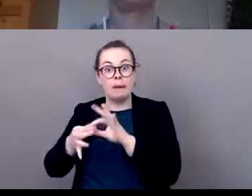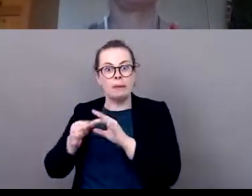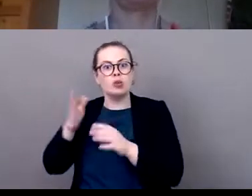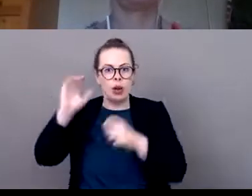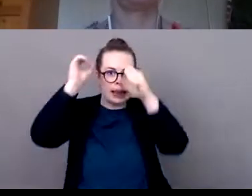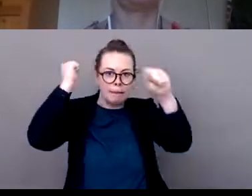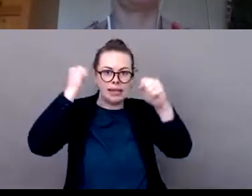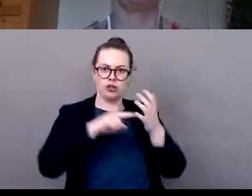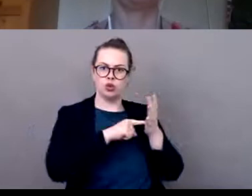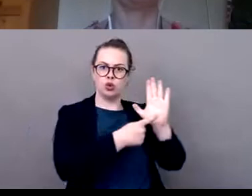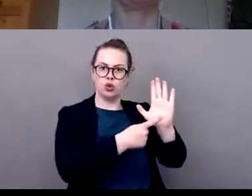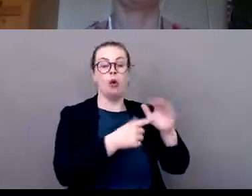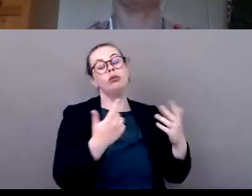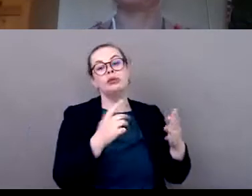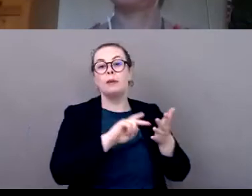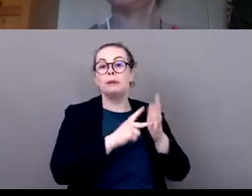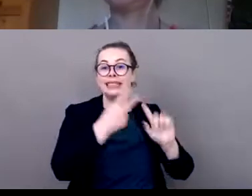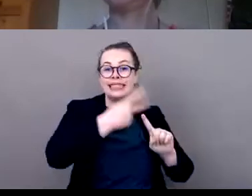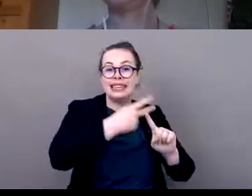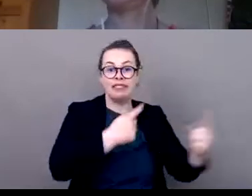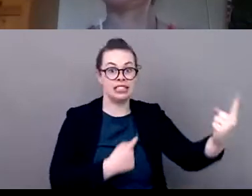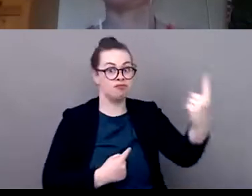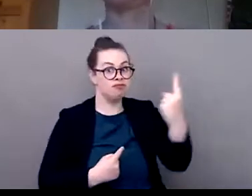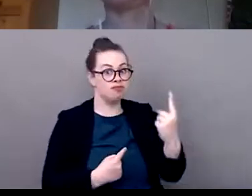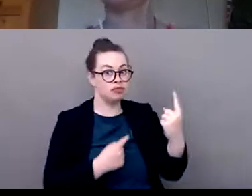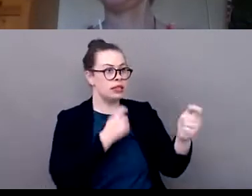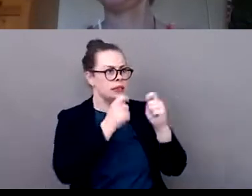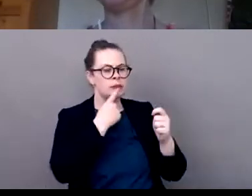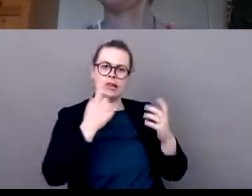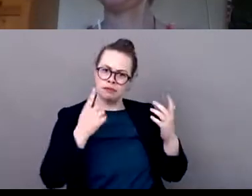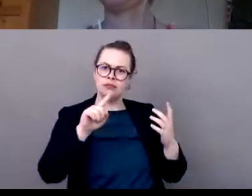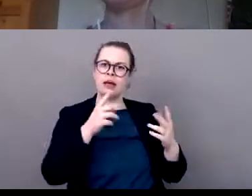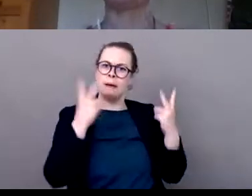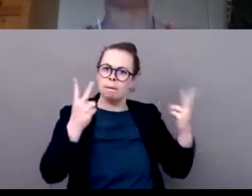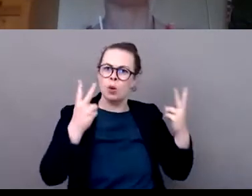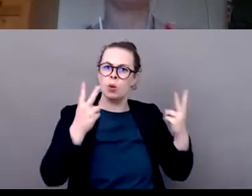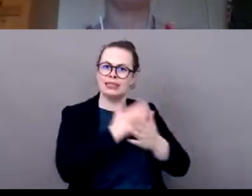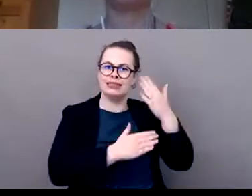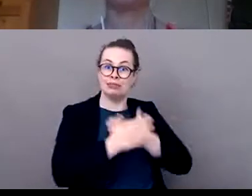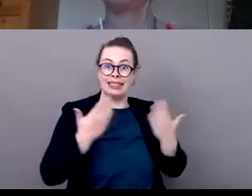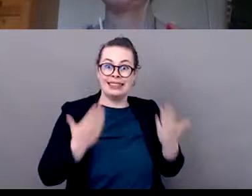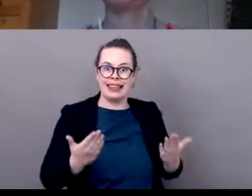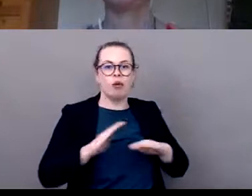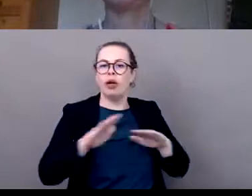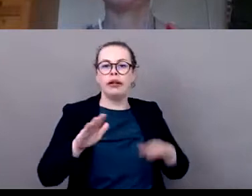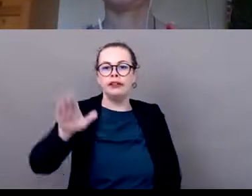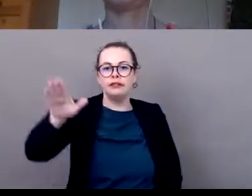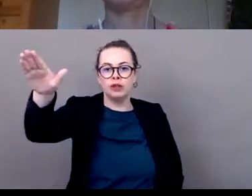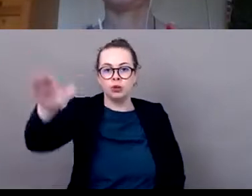les ambassadeurs de cette initiative. Ils expliqueront aux médias pourquoi cette campagne est nécessaire aujourd'hui plus que jamais.